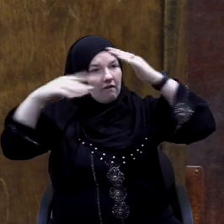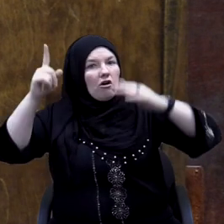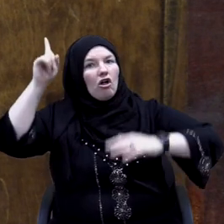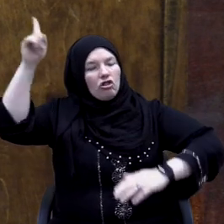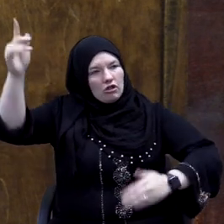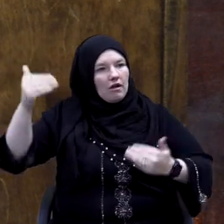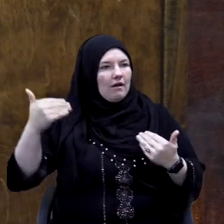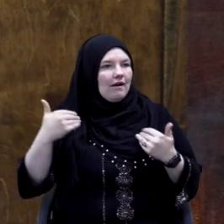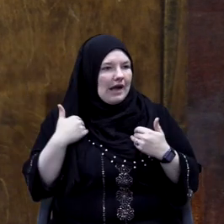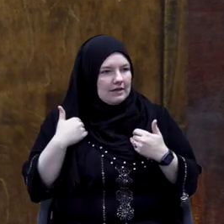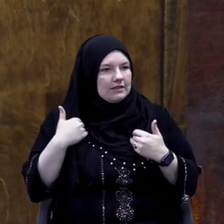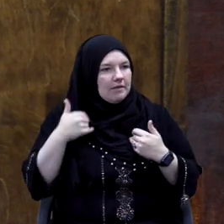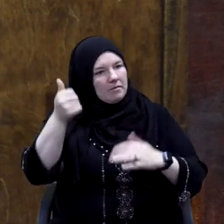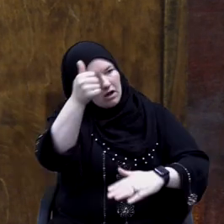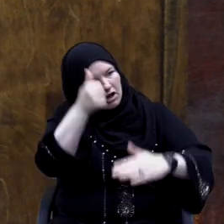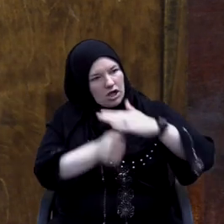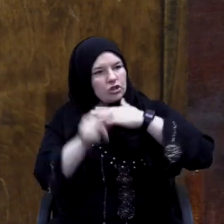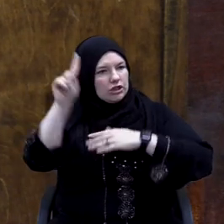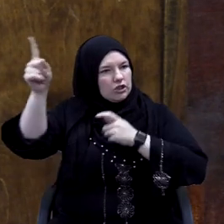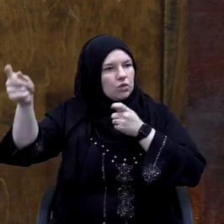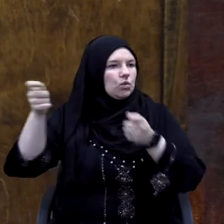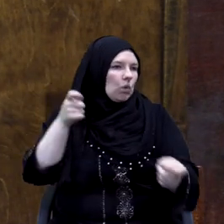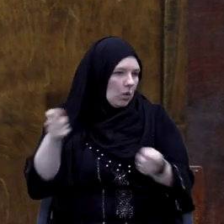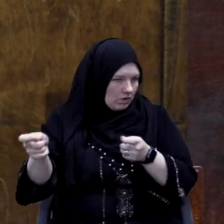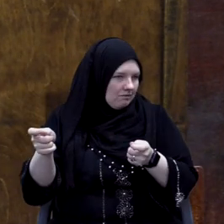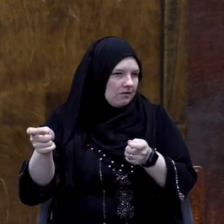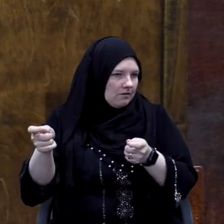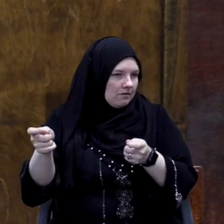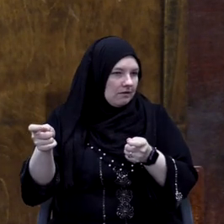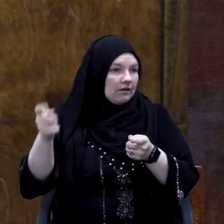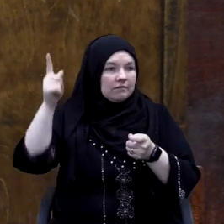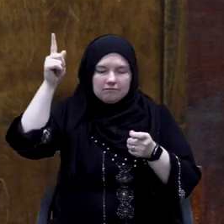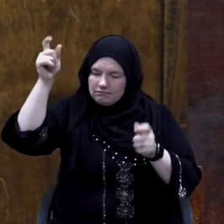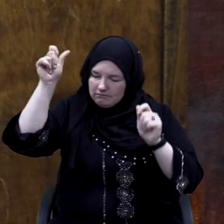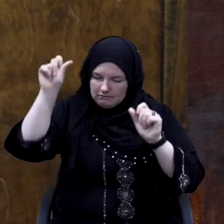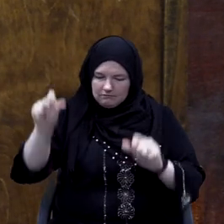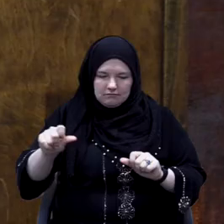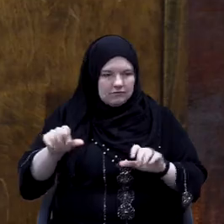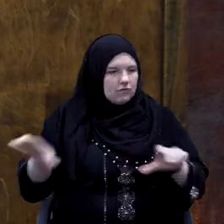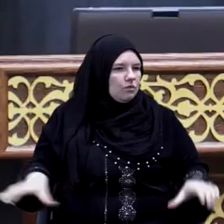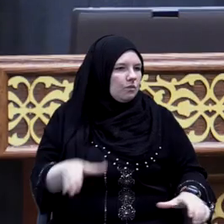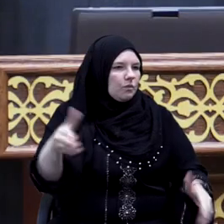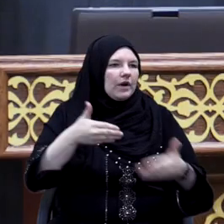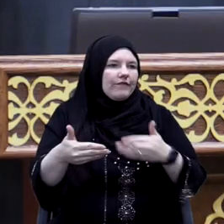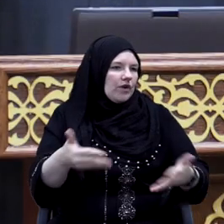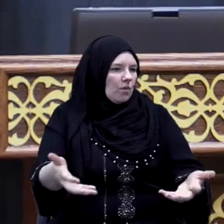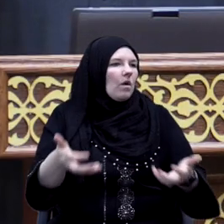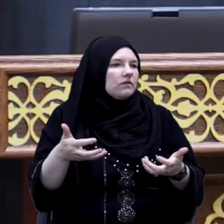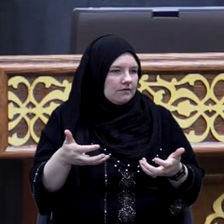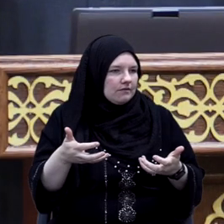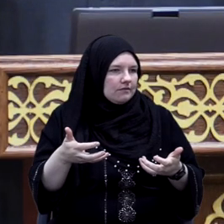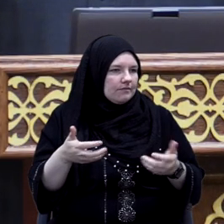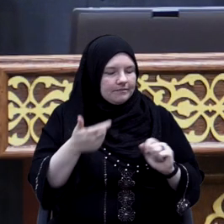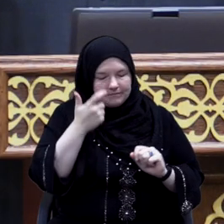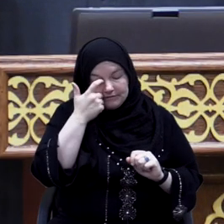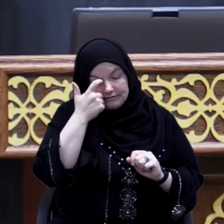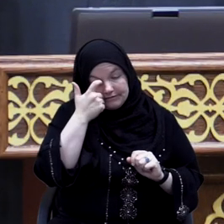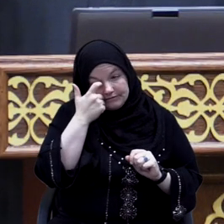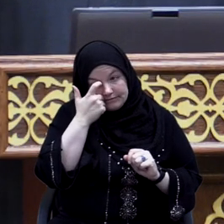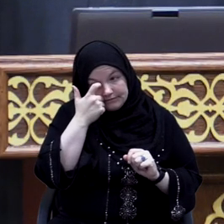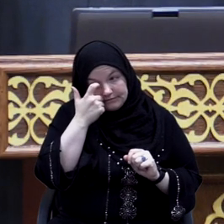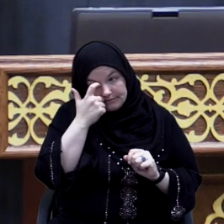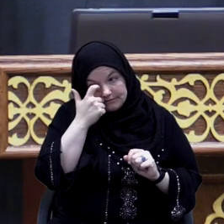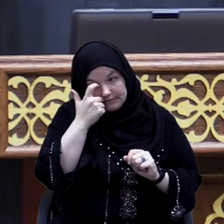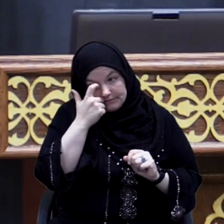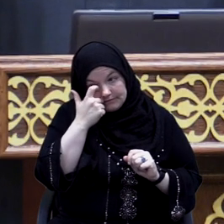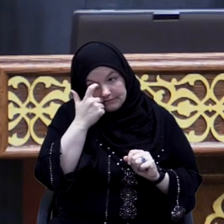them as His subjects. He does with them whatever He likes. وَمَا يَتَّبِعُ الَّذِينَ